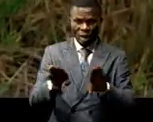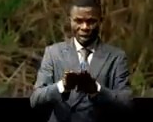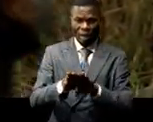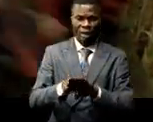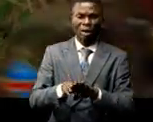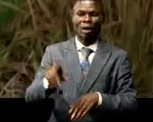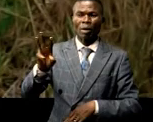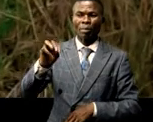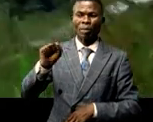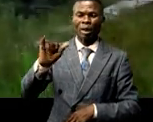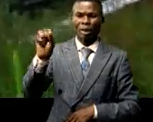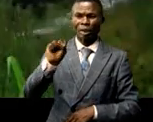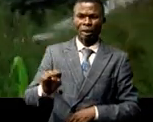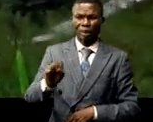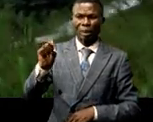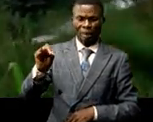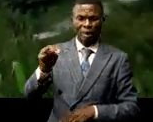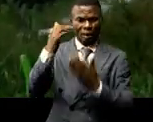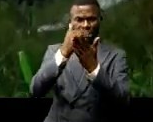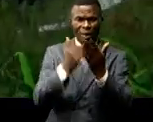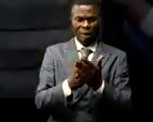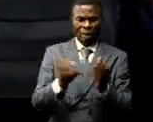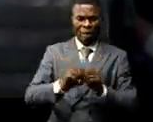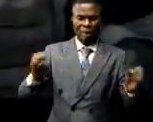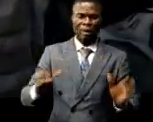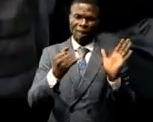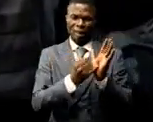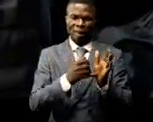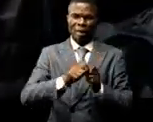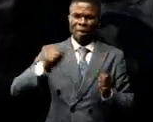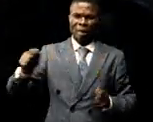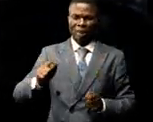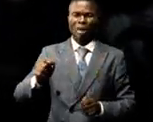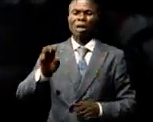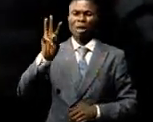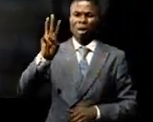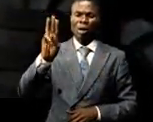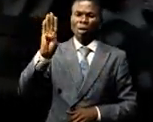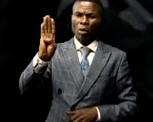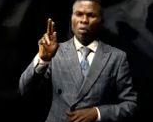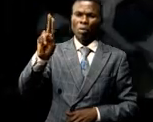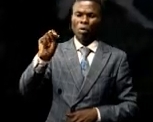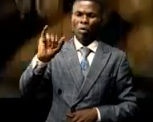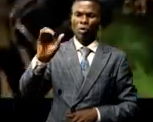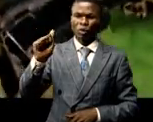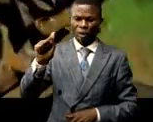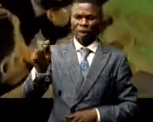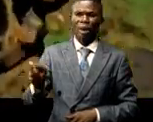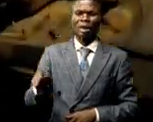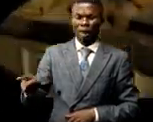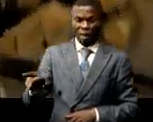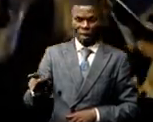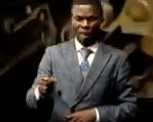Massia, Nongo, Nyakunde, à 52 km au sud de Bounia, chefferie Andissoma, en territoire d'Irumou. Ici,